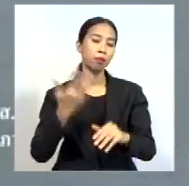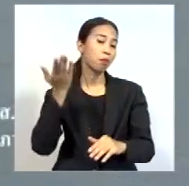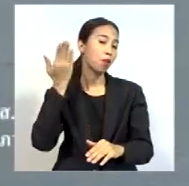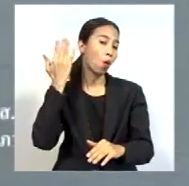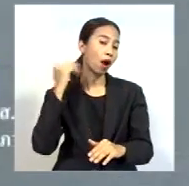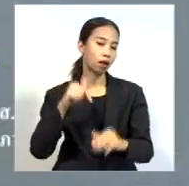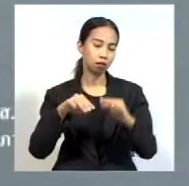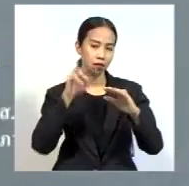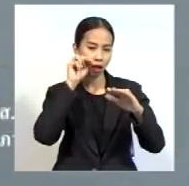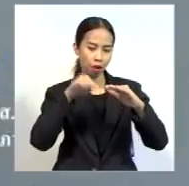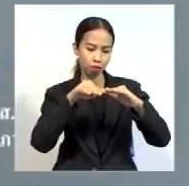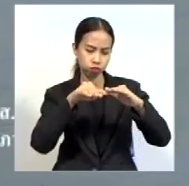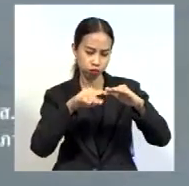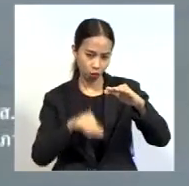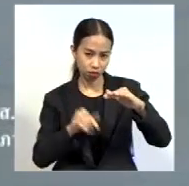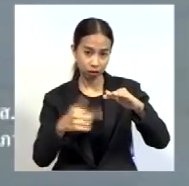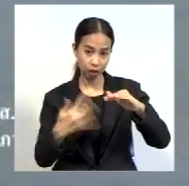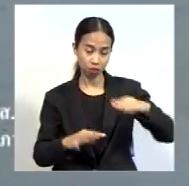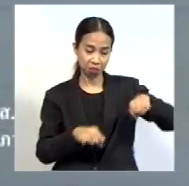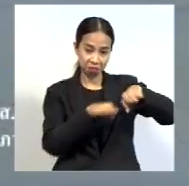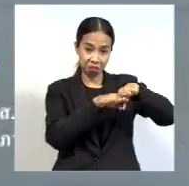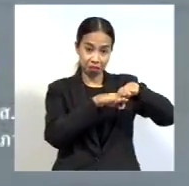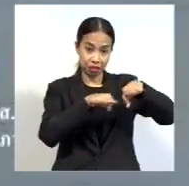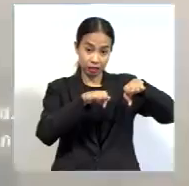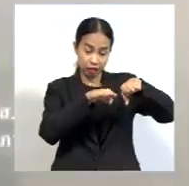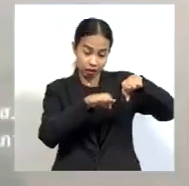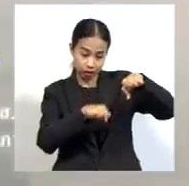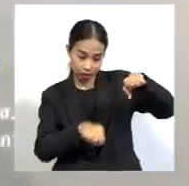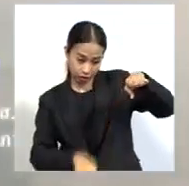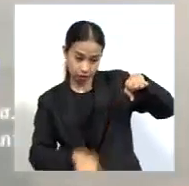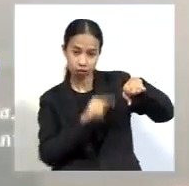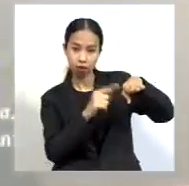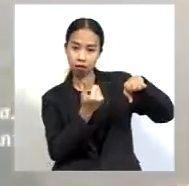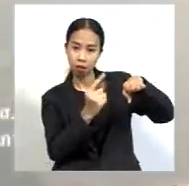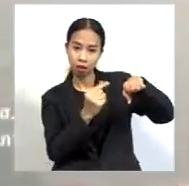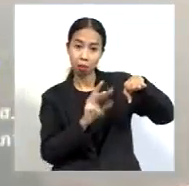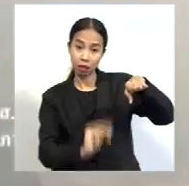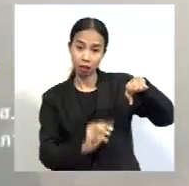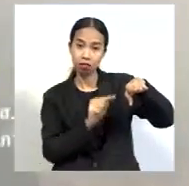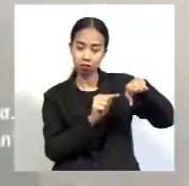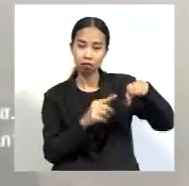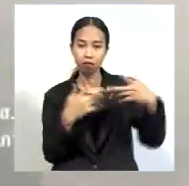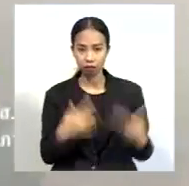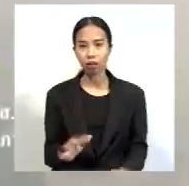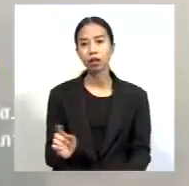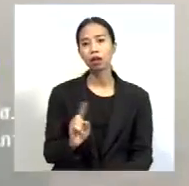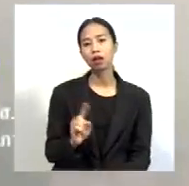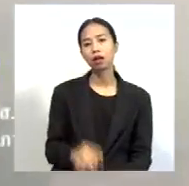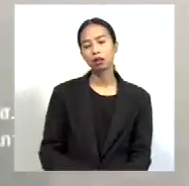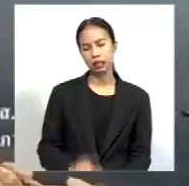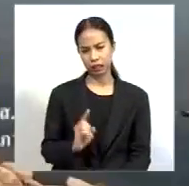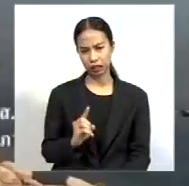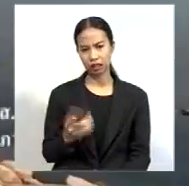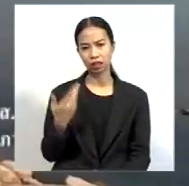4เซนติเมตรต่ำกว่าตลิ่งถึง11เมตร32เซนติเมตรอย่างที่เล่าให้คุณผู้ชมไปเมื่อสักครู่นี้นะคะว่าสถิติ